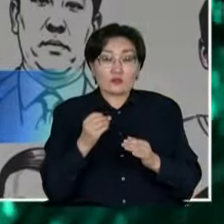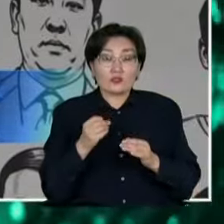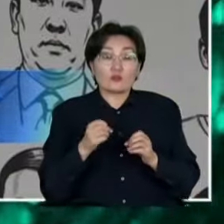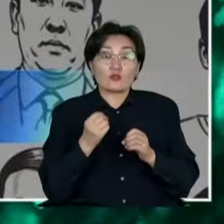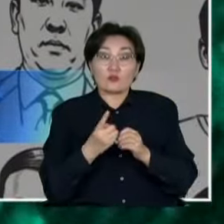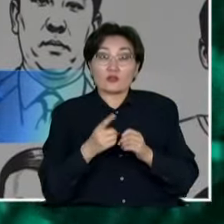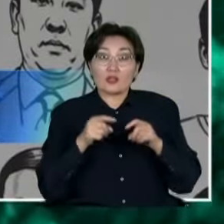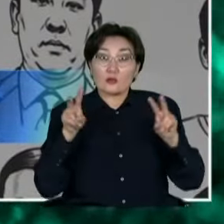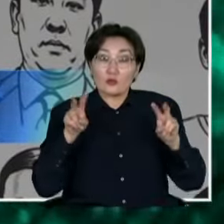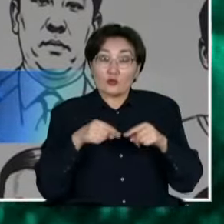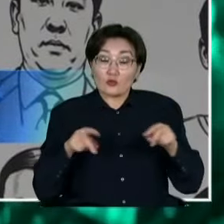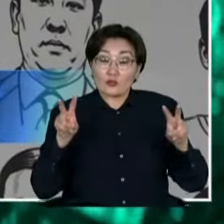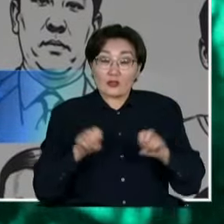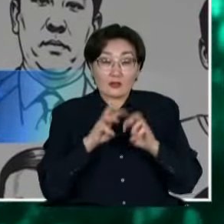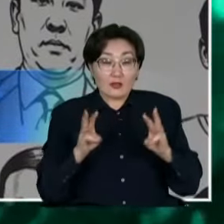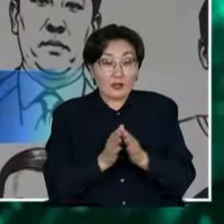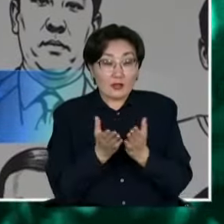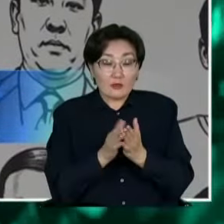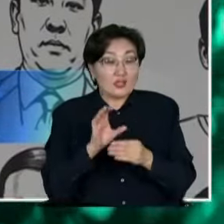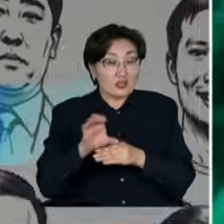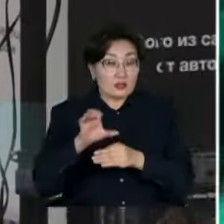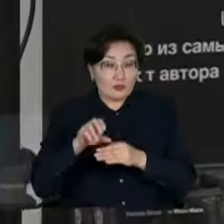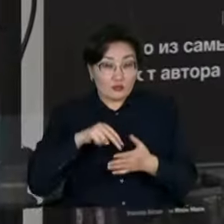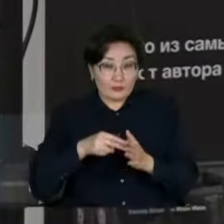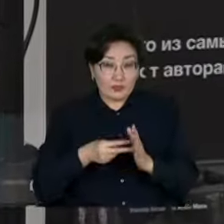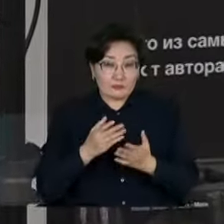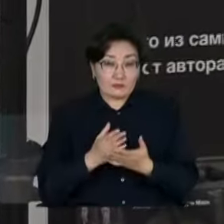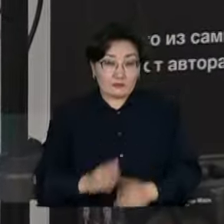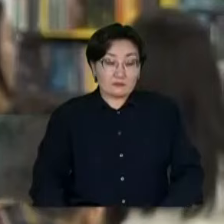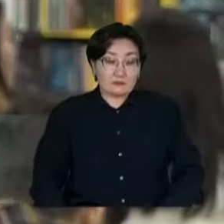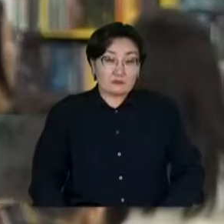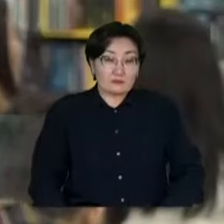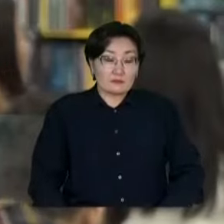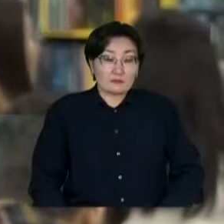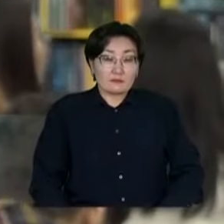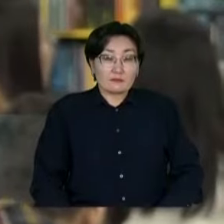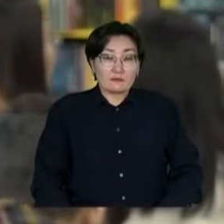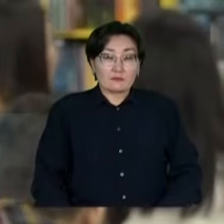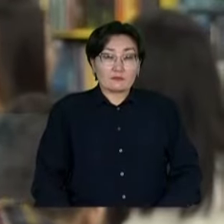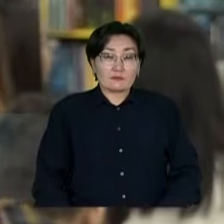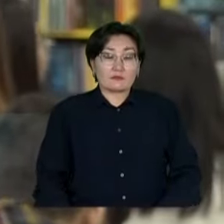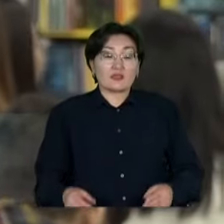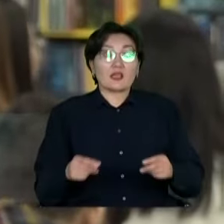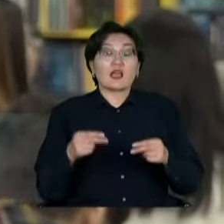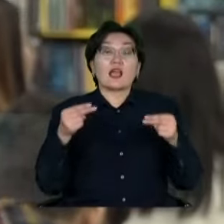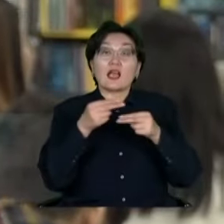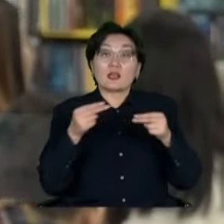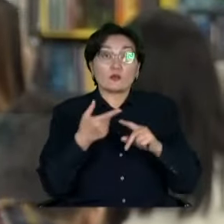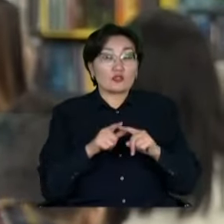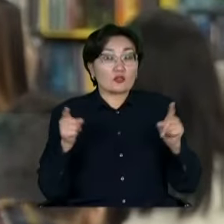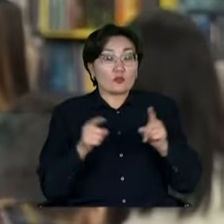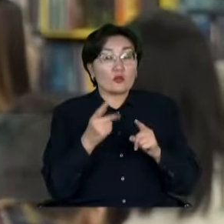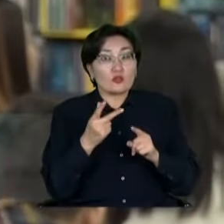11 түрлі тақырыпты қамтитын кітап шығару жоспарланыпты. Әңгімбері өте қысқа 3-4-беттен, яғни